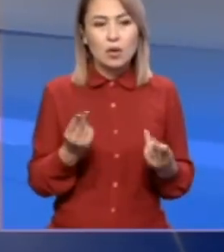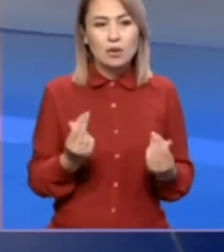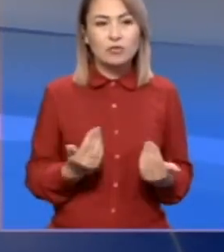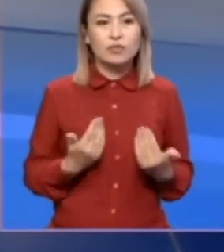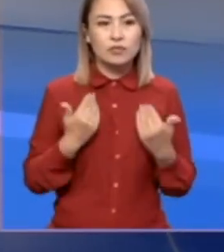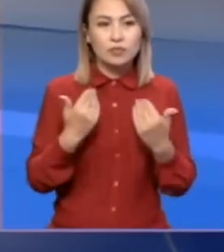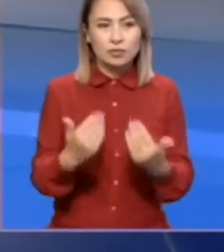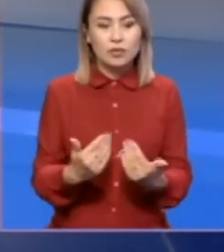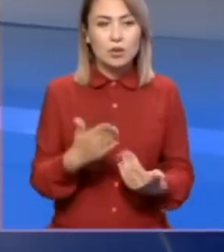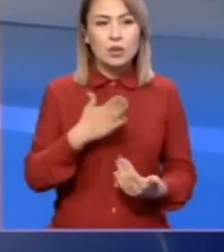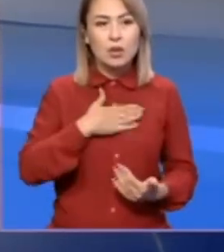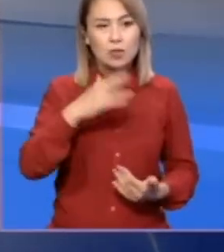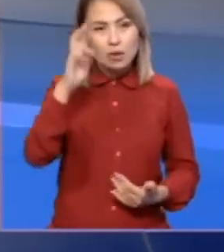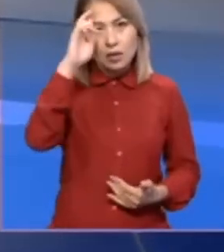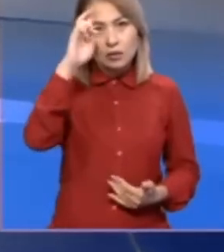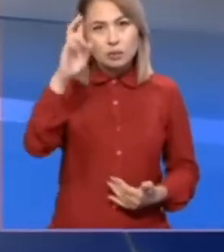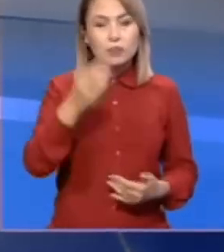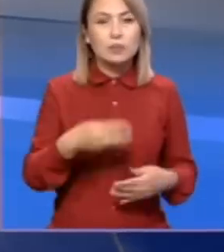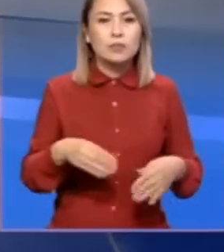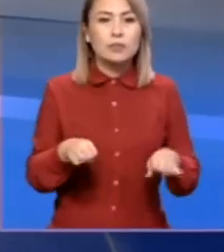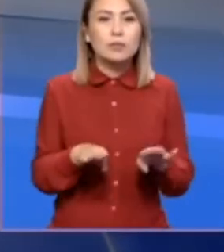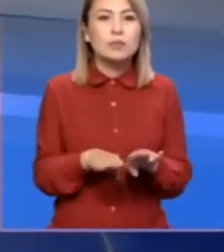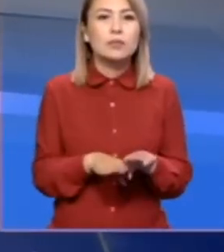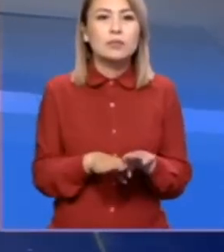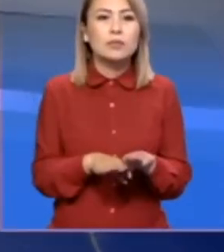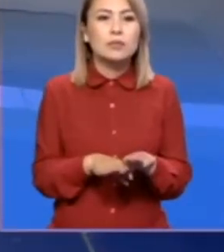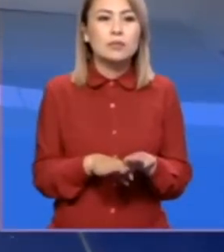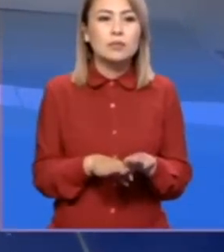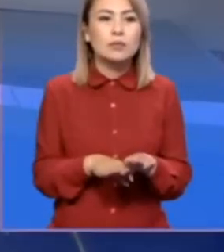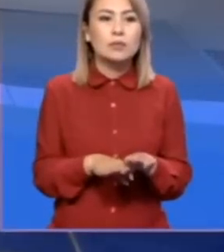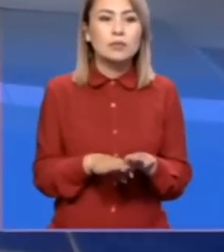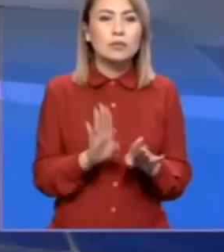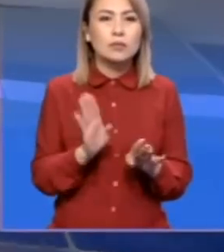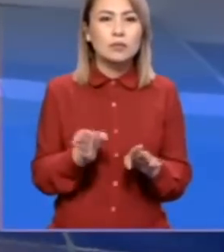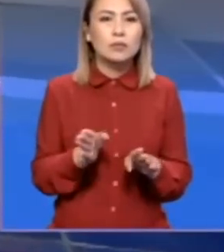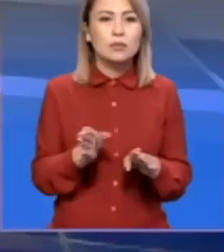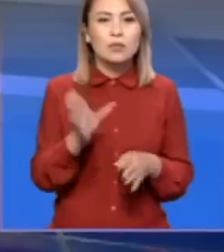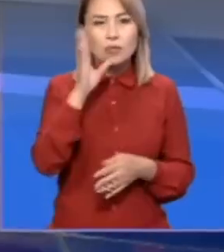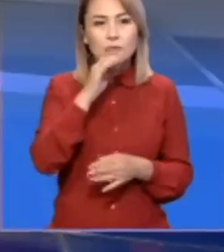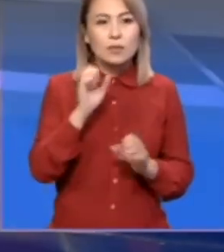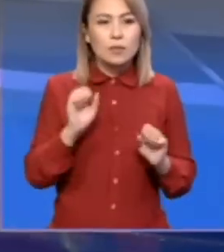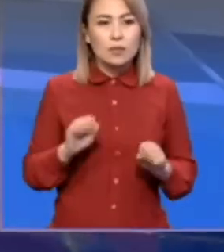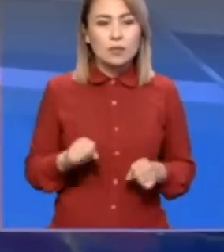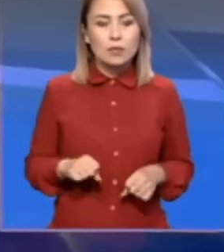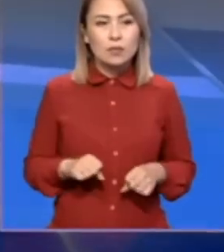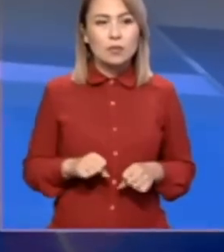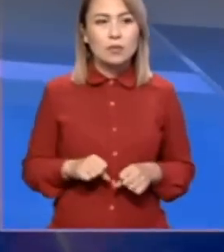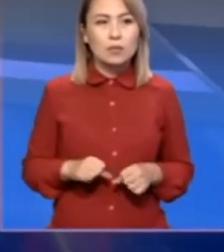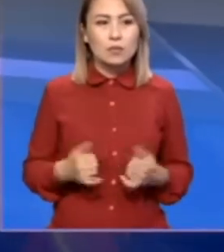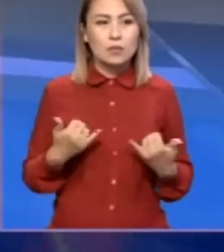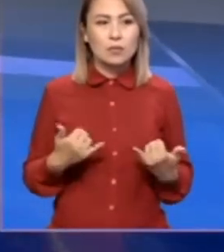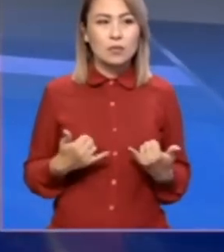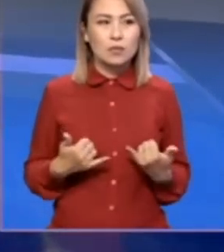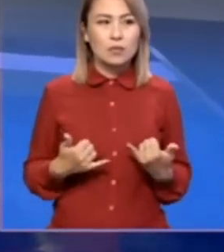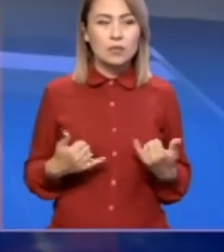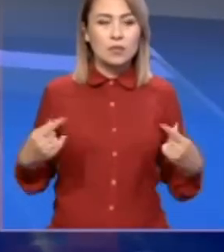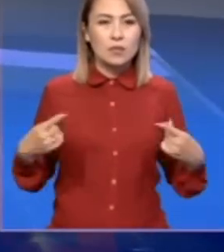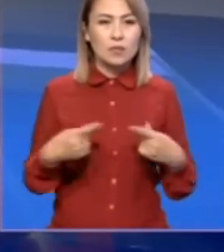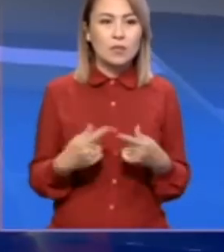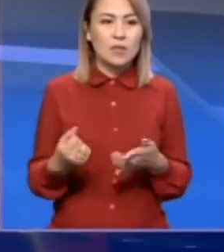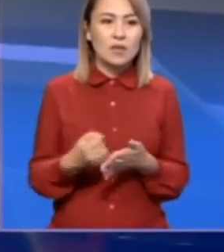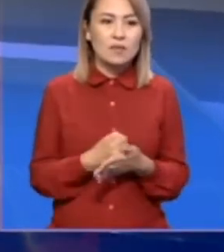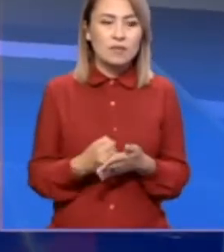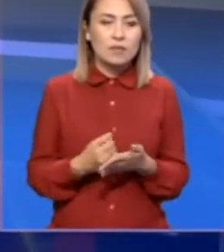шығады ғой. Біздің мемлекеттің өзі оны іске асыруға қаншалықты мүмкіншілігі бар деген заң сұрақ тұр. Сондықтан бізде қазір шынында да